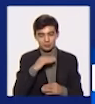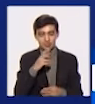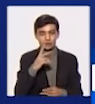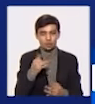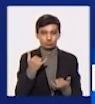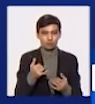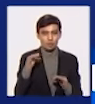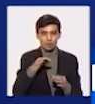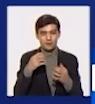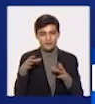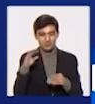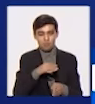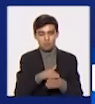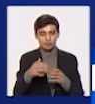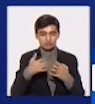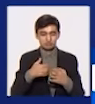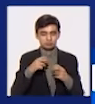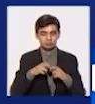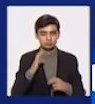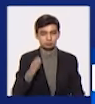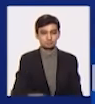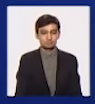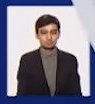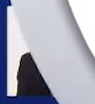бәрін саралап талқылаймыз.